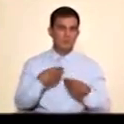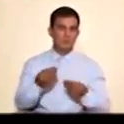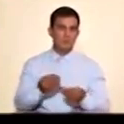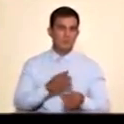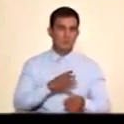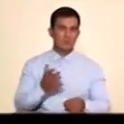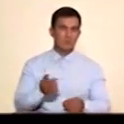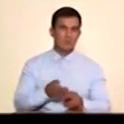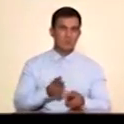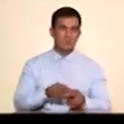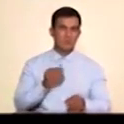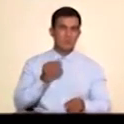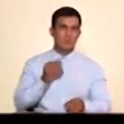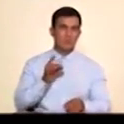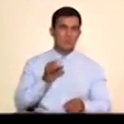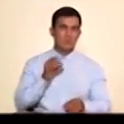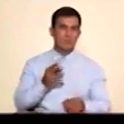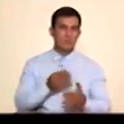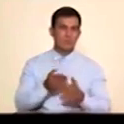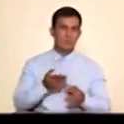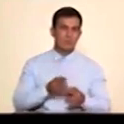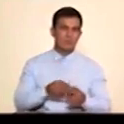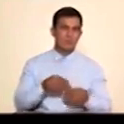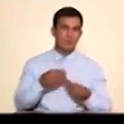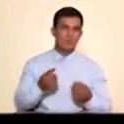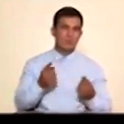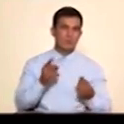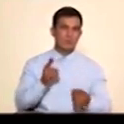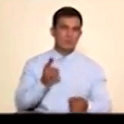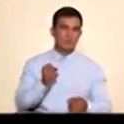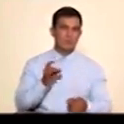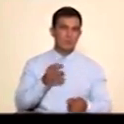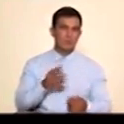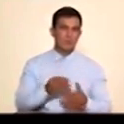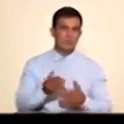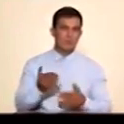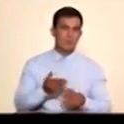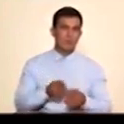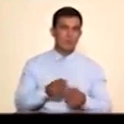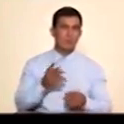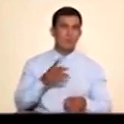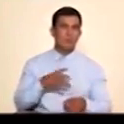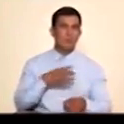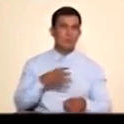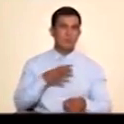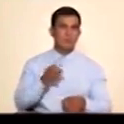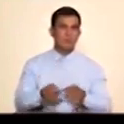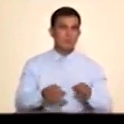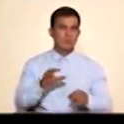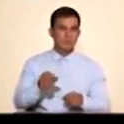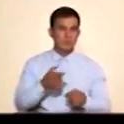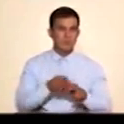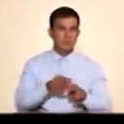Aynan franklar imperiyasi, lekin mana bu Buyuk Karl davrida u bosib olgan hududlar keyinchalik